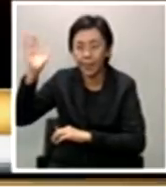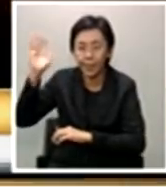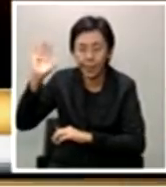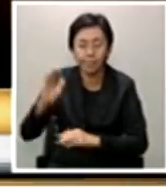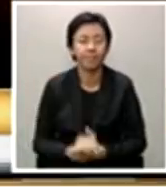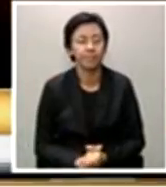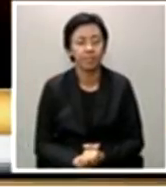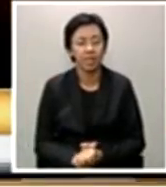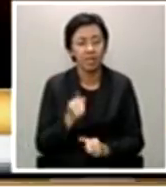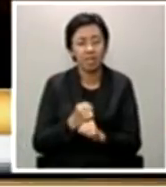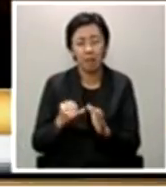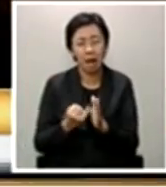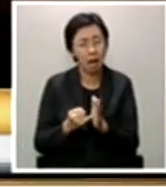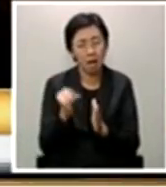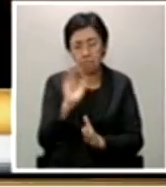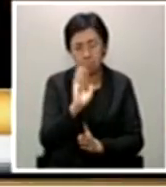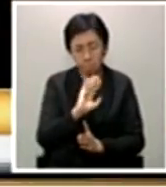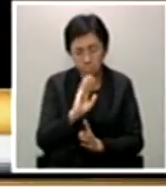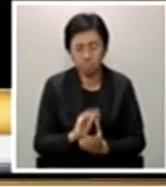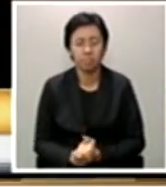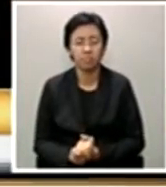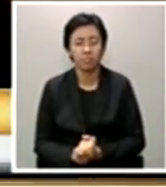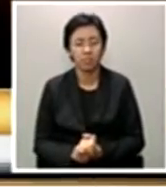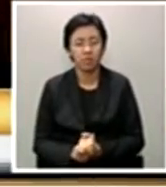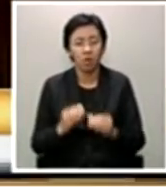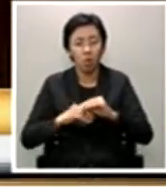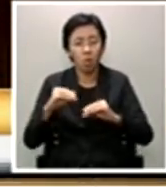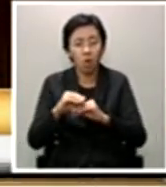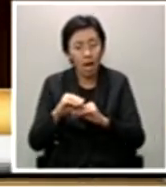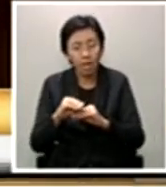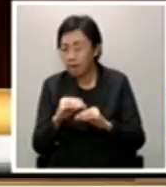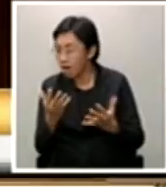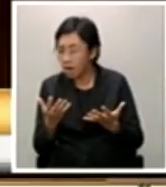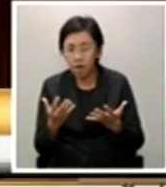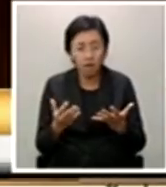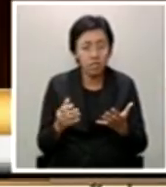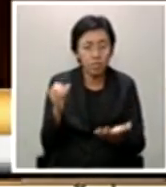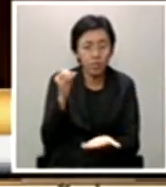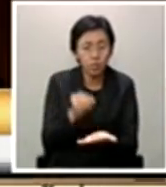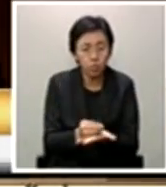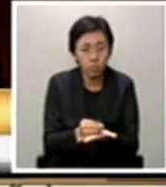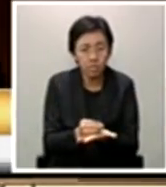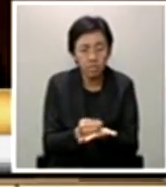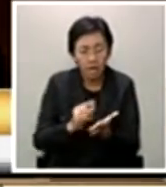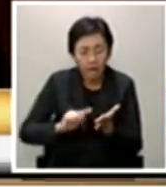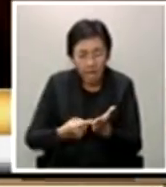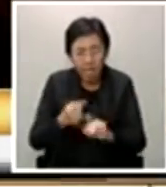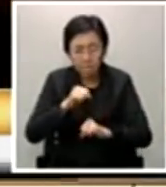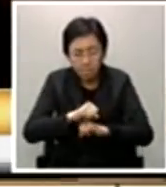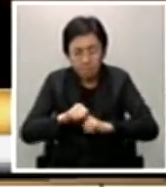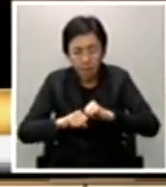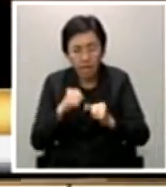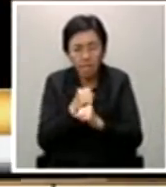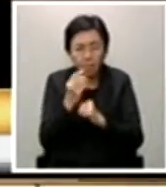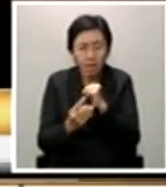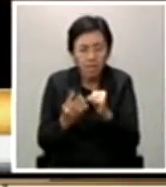ามันไม่ใช่ของง่ายเลยนะที่จู่ๆที่โครงการซึ่งไม่มีเลยจากศูนย์แล้วก็ภายในเวลา